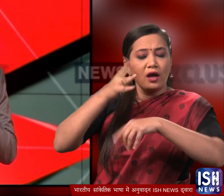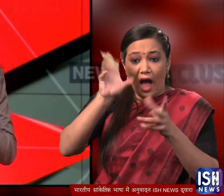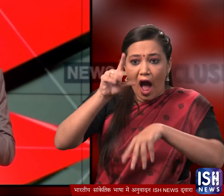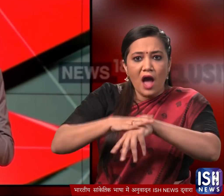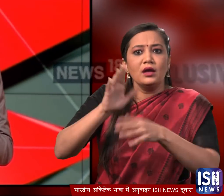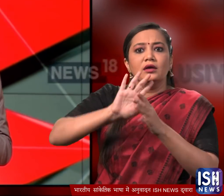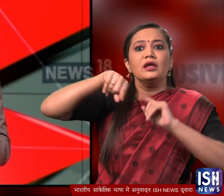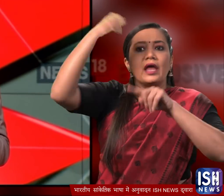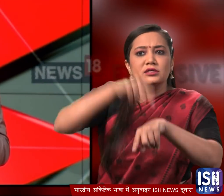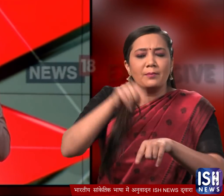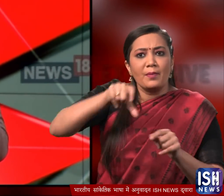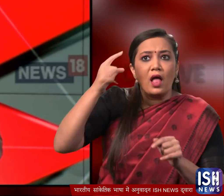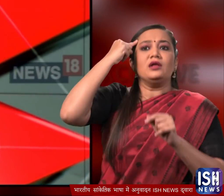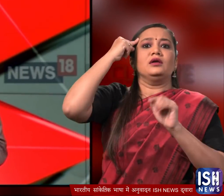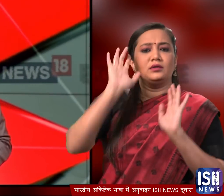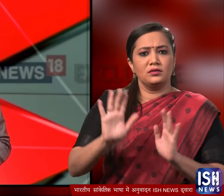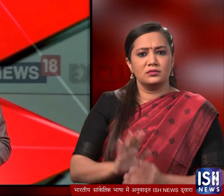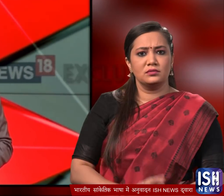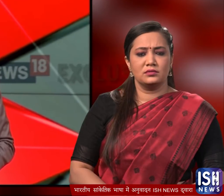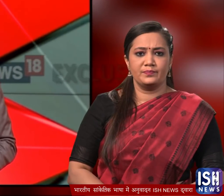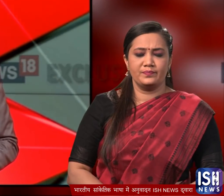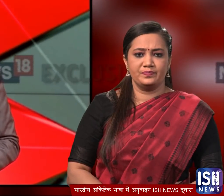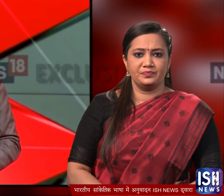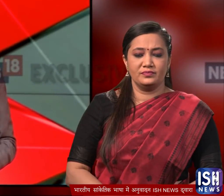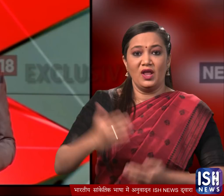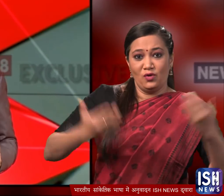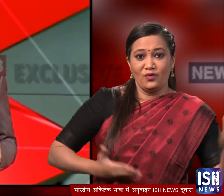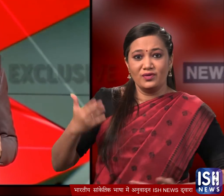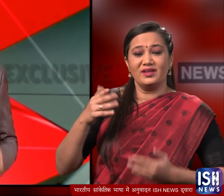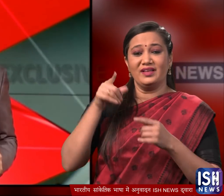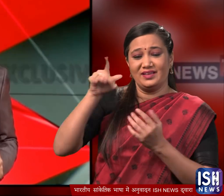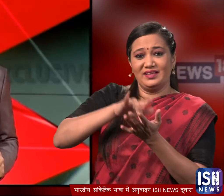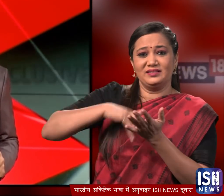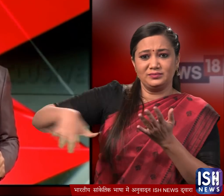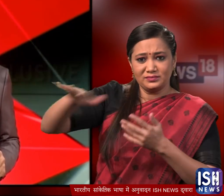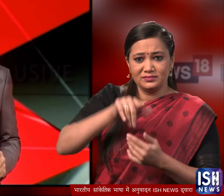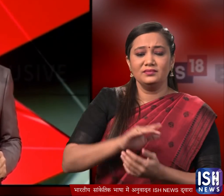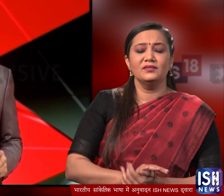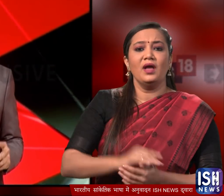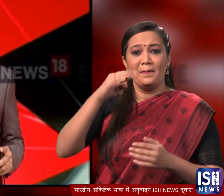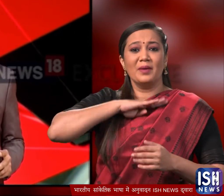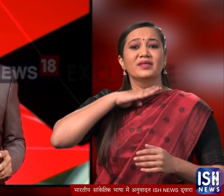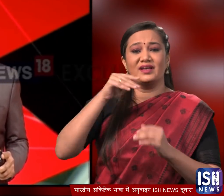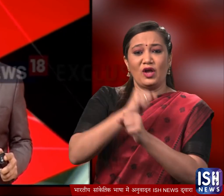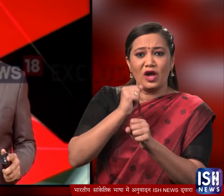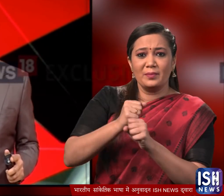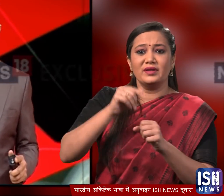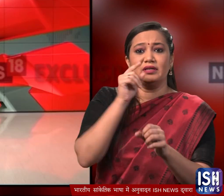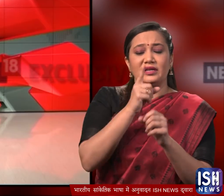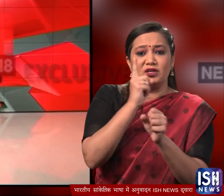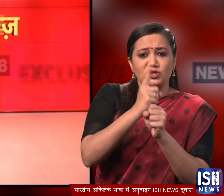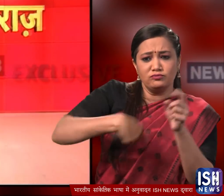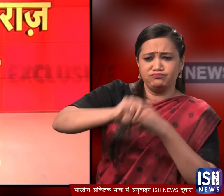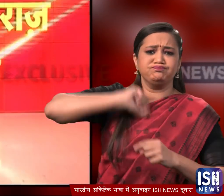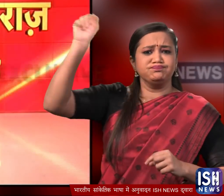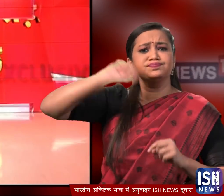कोई ऐसी जुर्रत करने से पहले 1000 बार सोचे। कोलकाता में वेतन के मुद्दे पर शिक्षकों ने ममता सरकार के